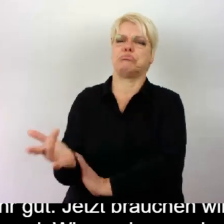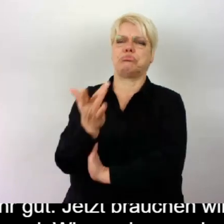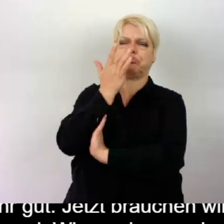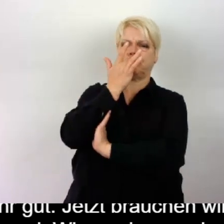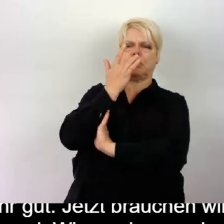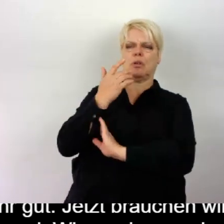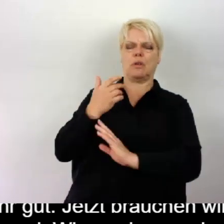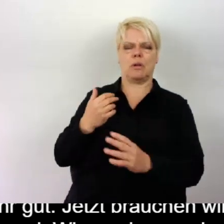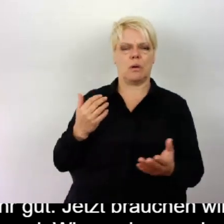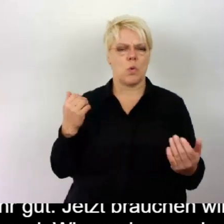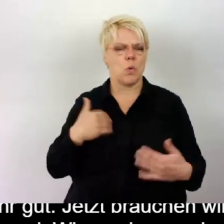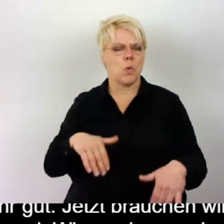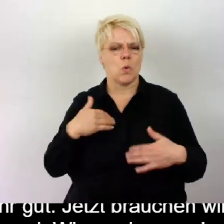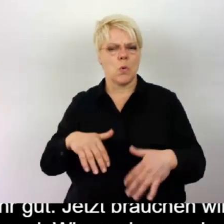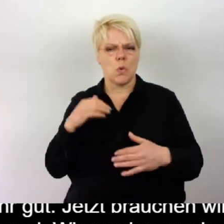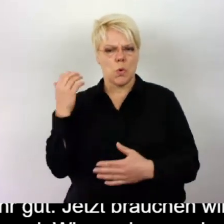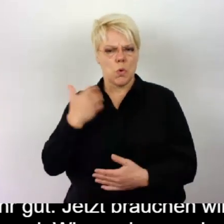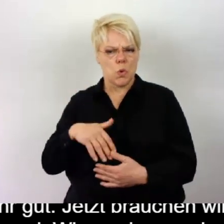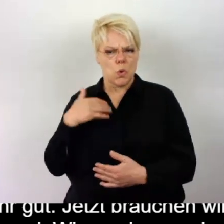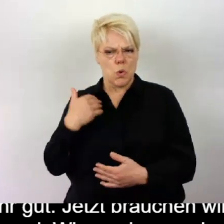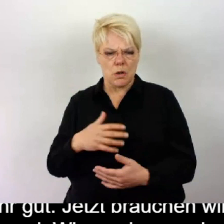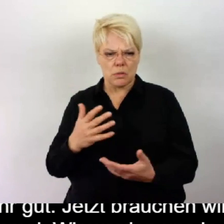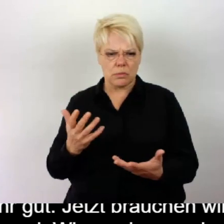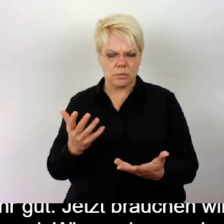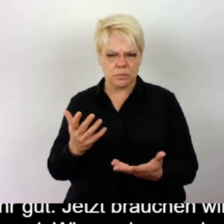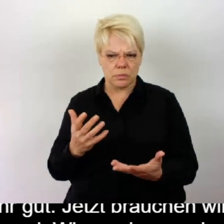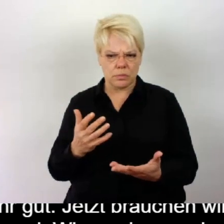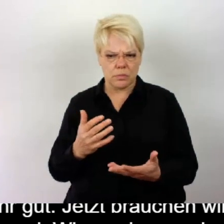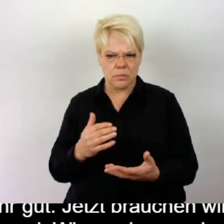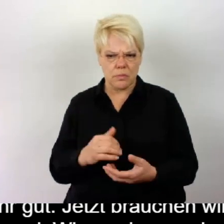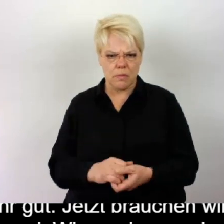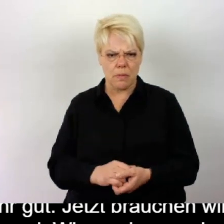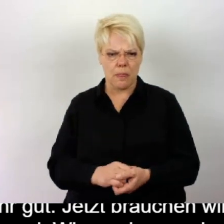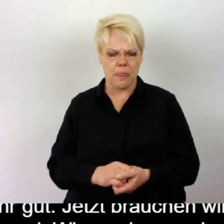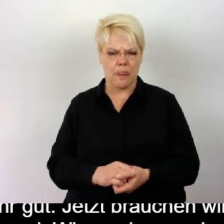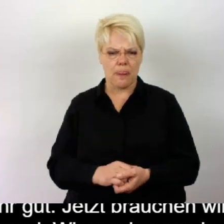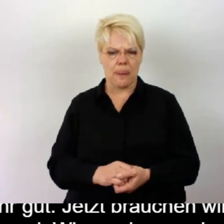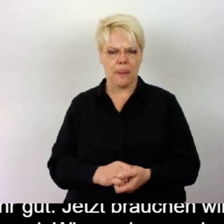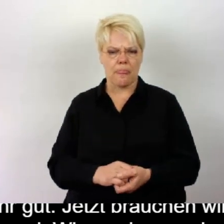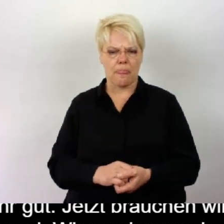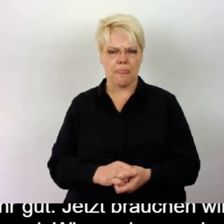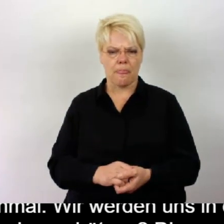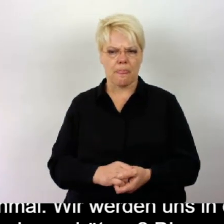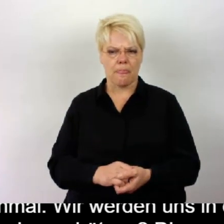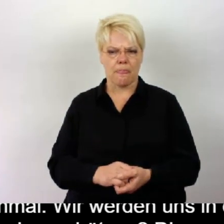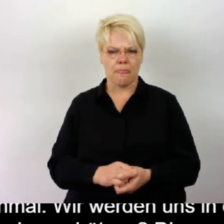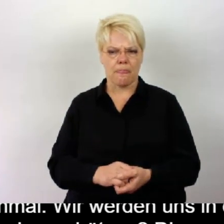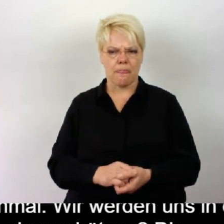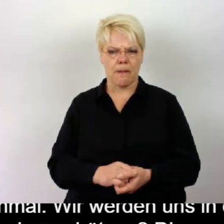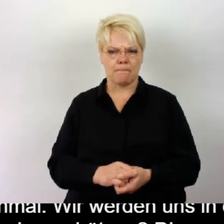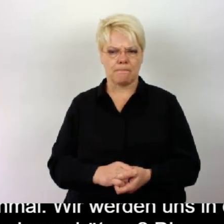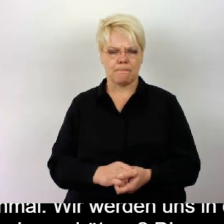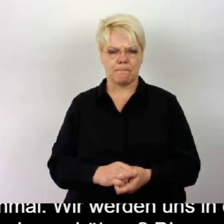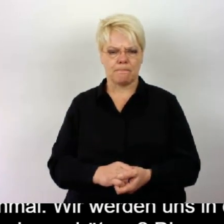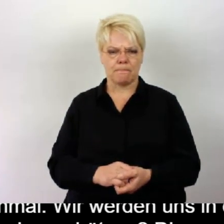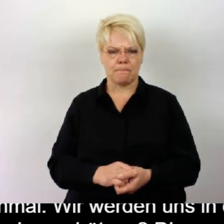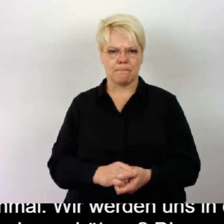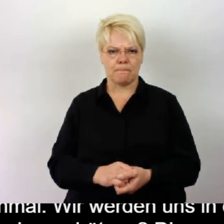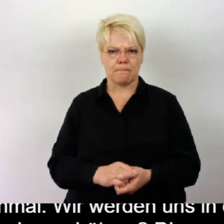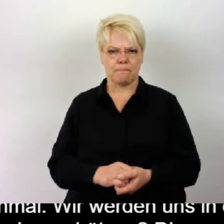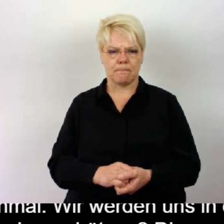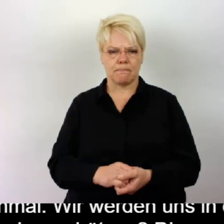die Teilnehmer, die da sind, unglaublich groß. Was will ich damit sagen? Wir sind noch am Überlegen, ob es die Zahl